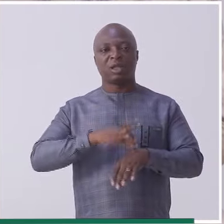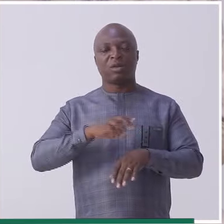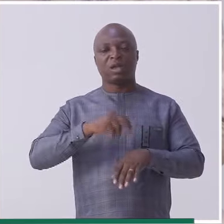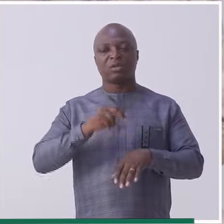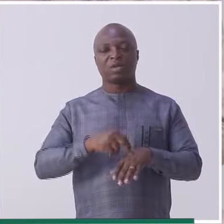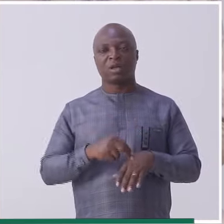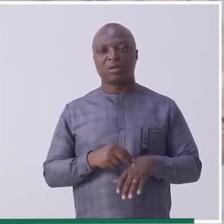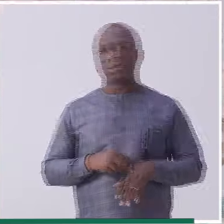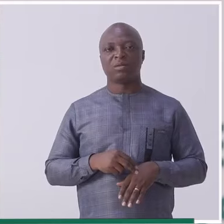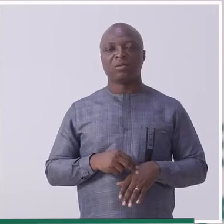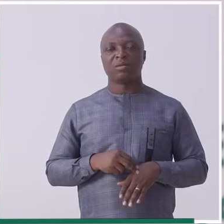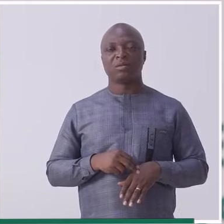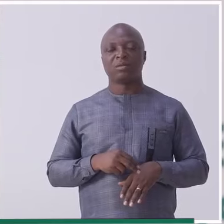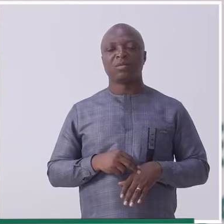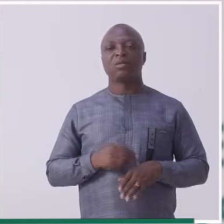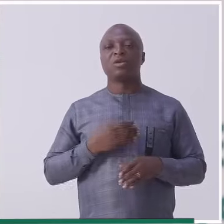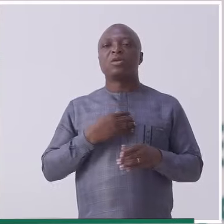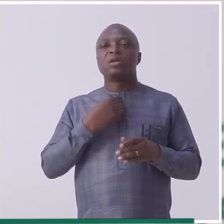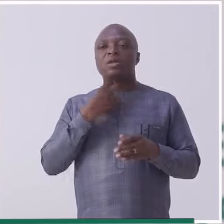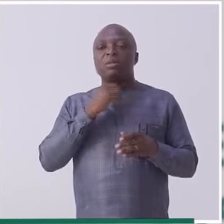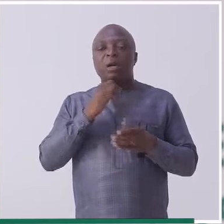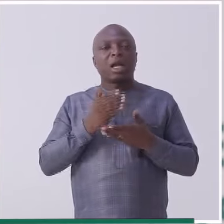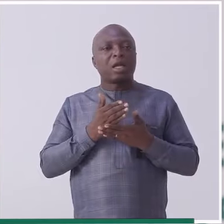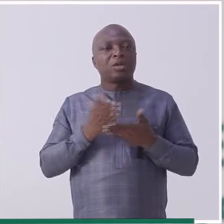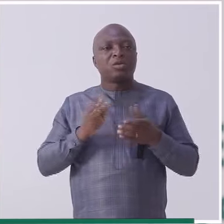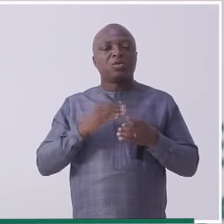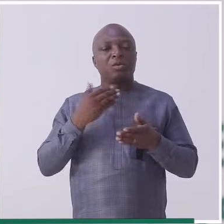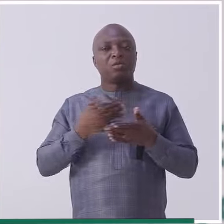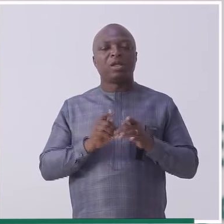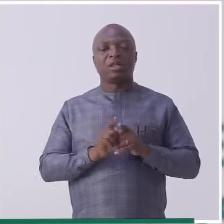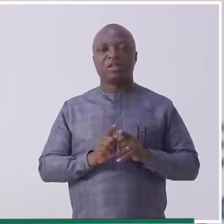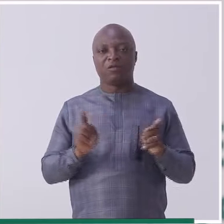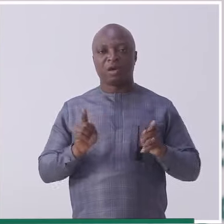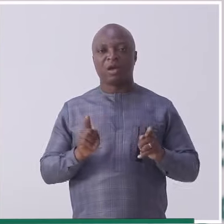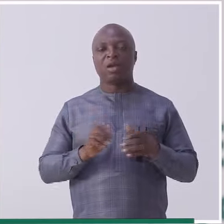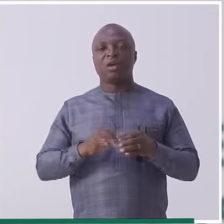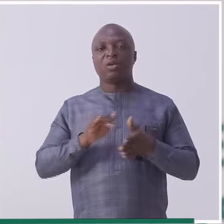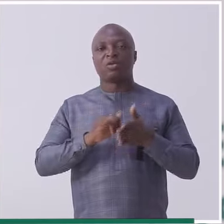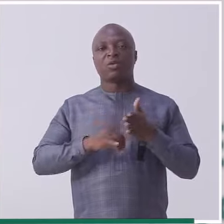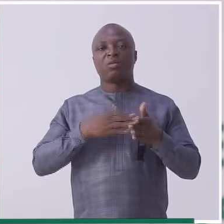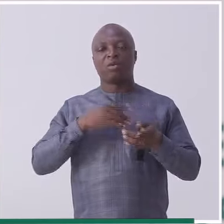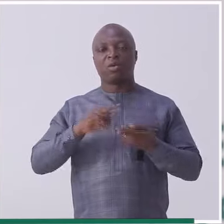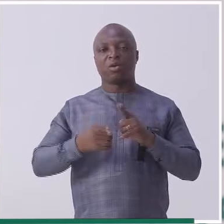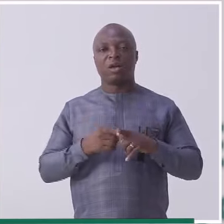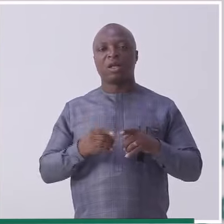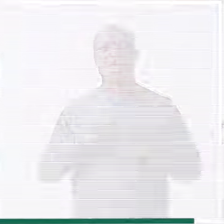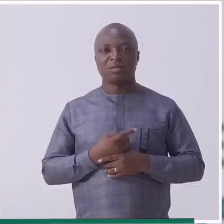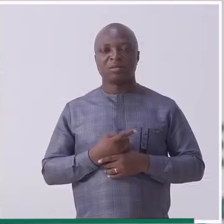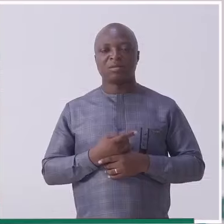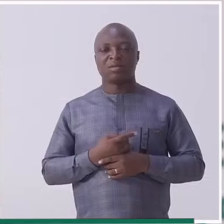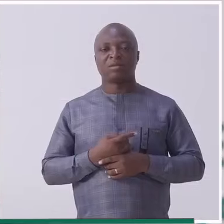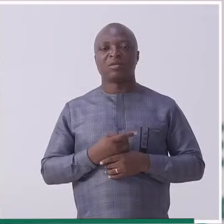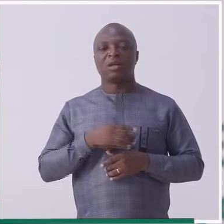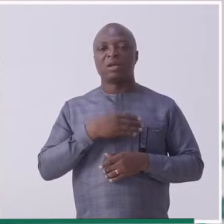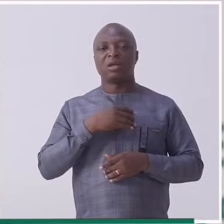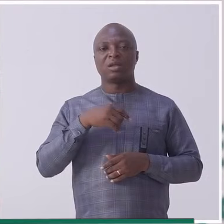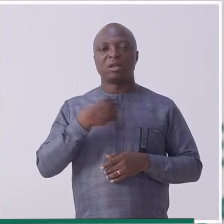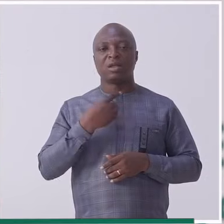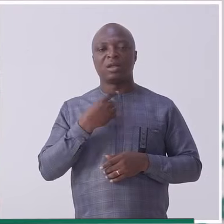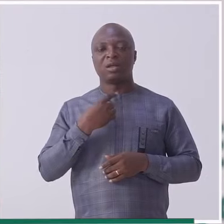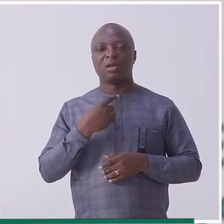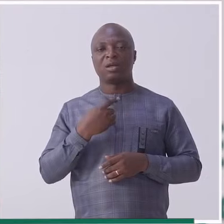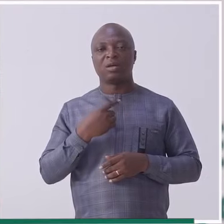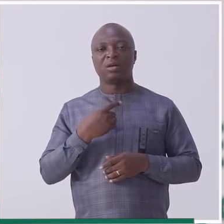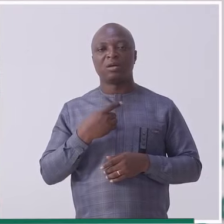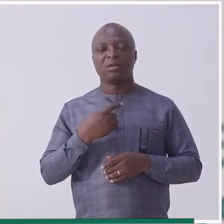Qu'en dites-vous? Je n'en dis pas quelque chose de bien différent de ce que mon collègue vient de dire et qui tend